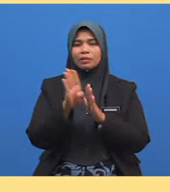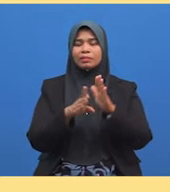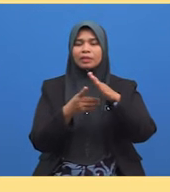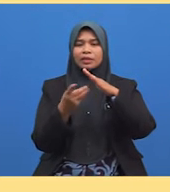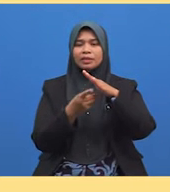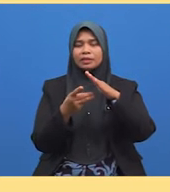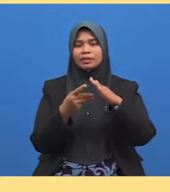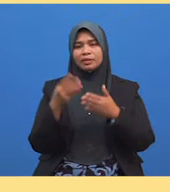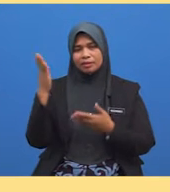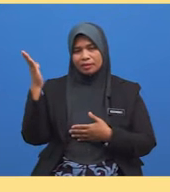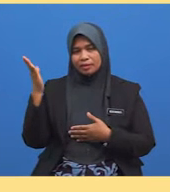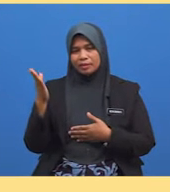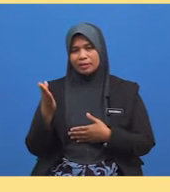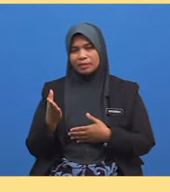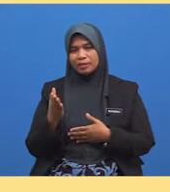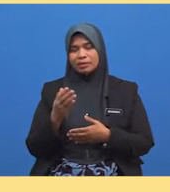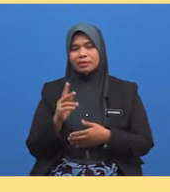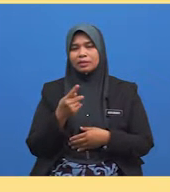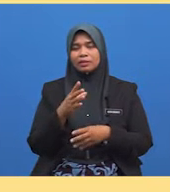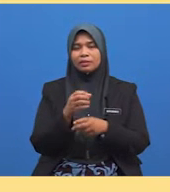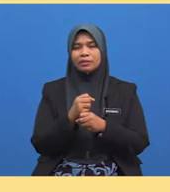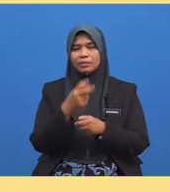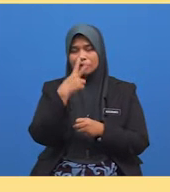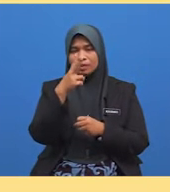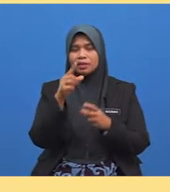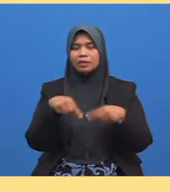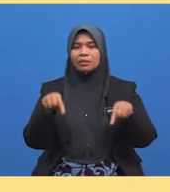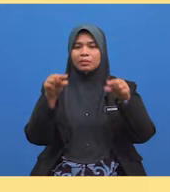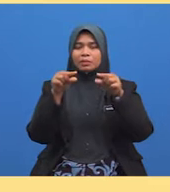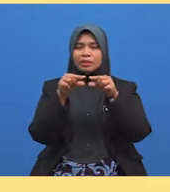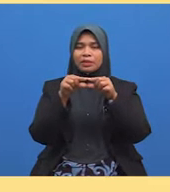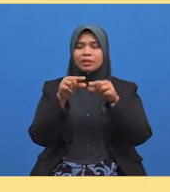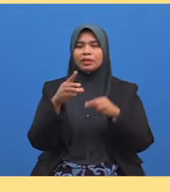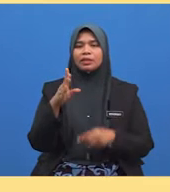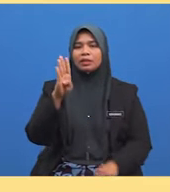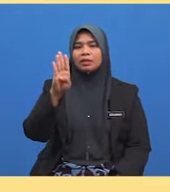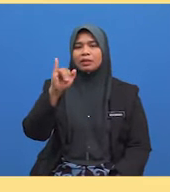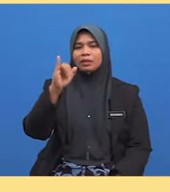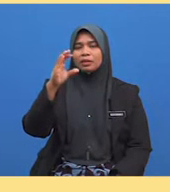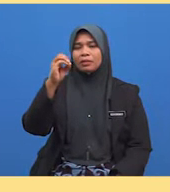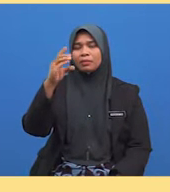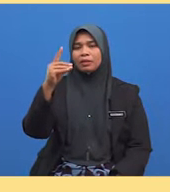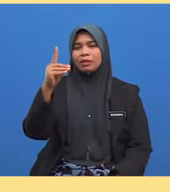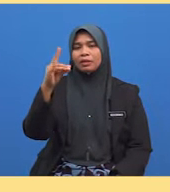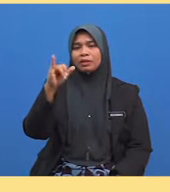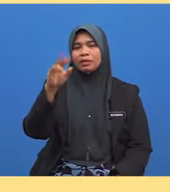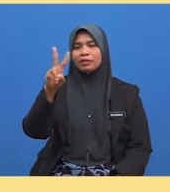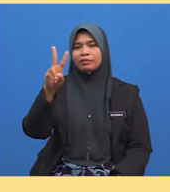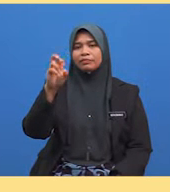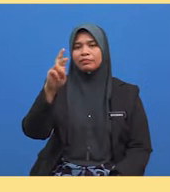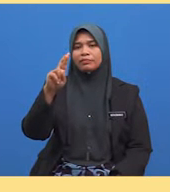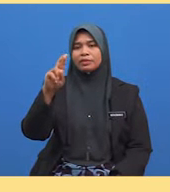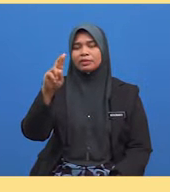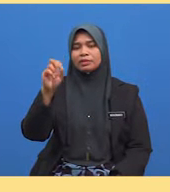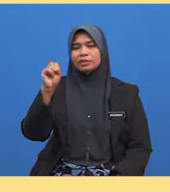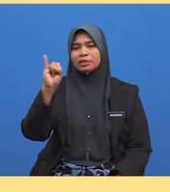Berdasarkan slide, kita dapat melihat kepentingan-kepentingan biodiversity, iaitu sebagai sumber